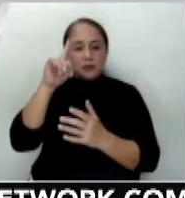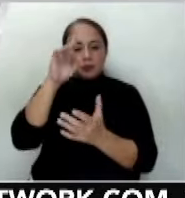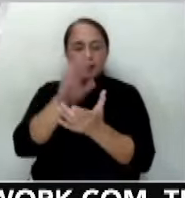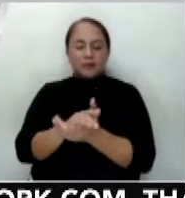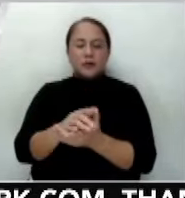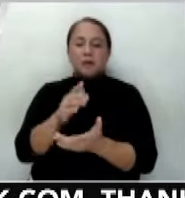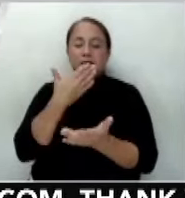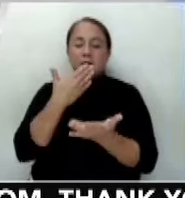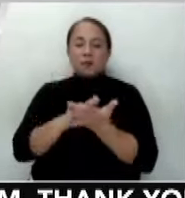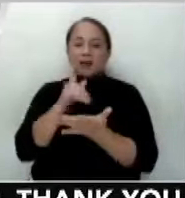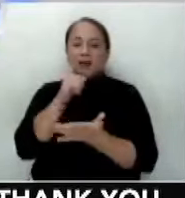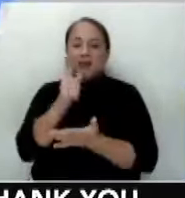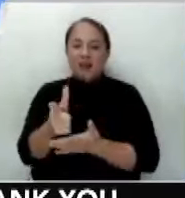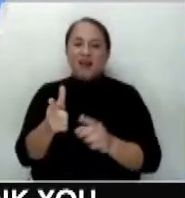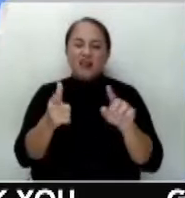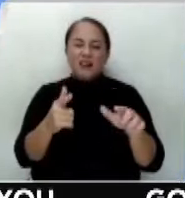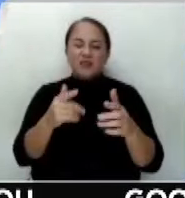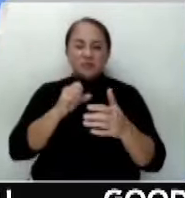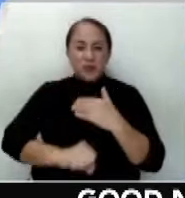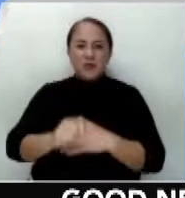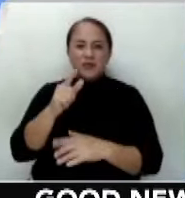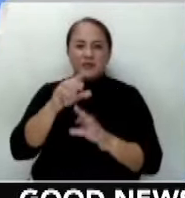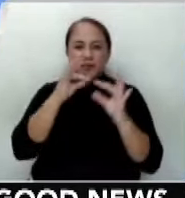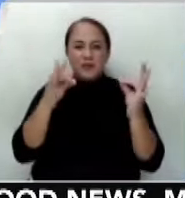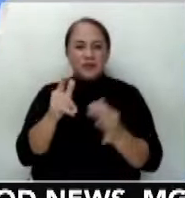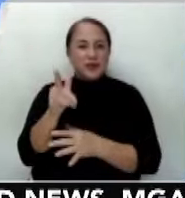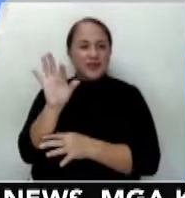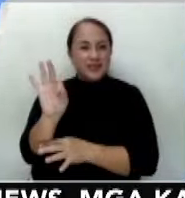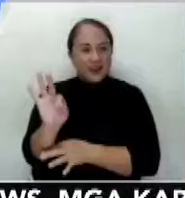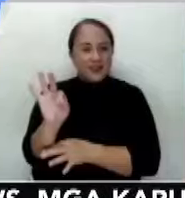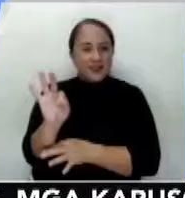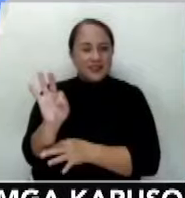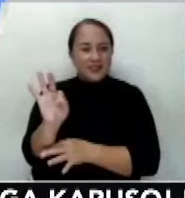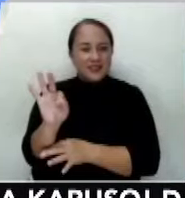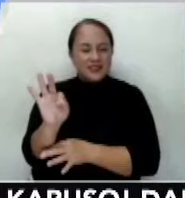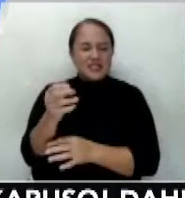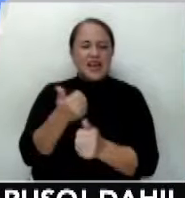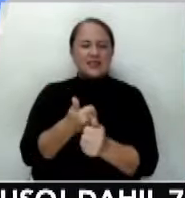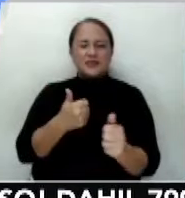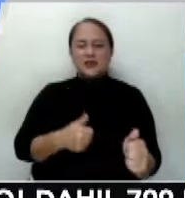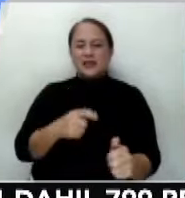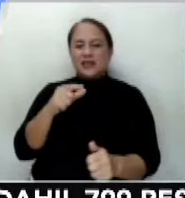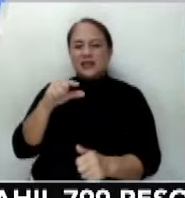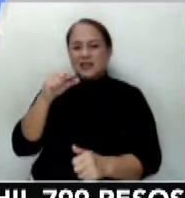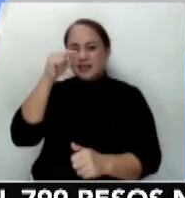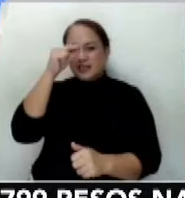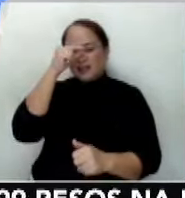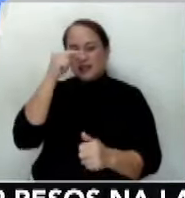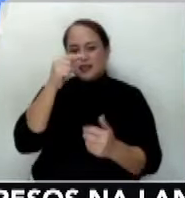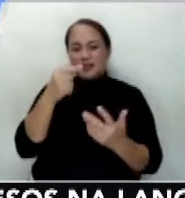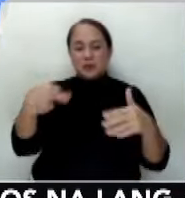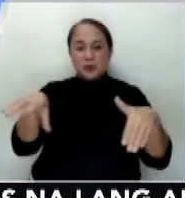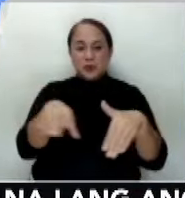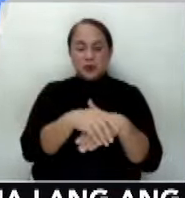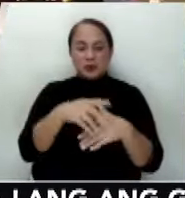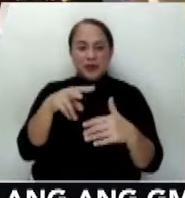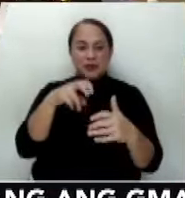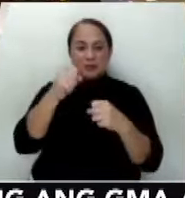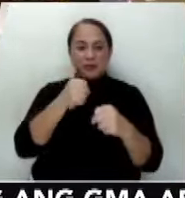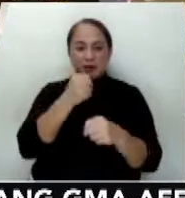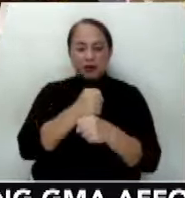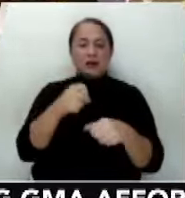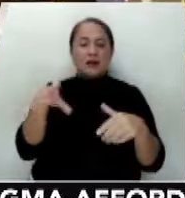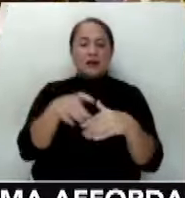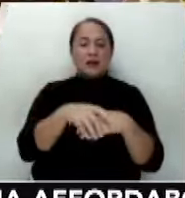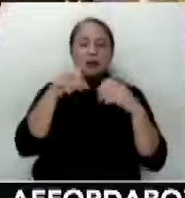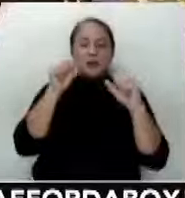February 29. Iniiwasan naman ng mga Greek ang ikasal tuwing leap year sa paniniwalang ang mga kasal posibleng mauwi sa hiwalayan. May